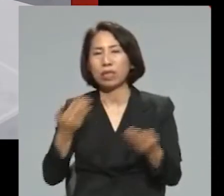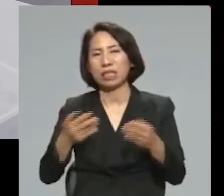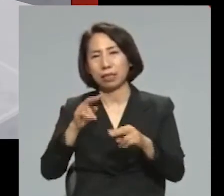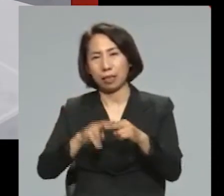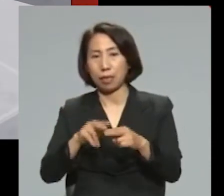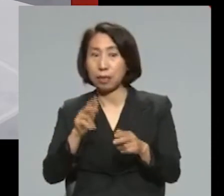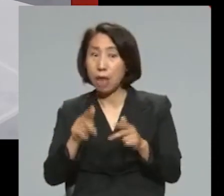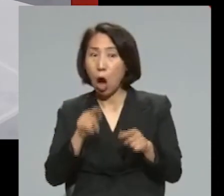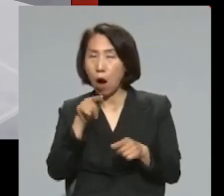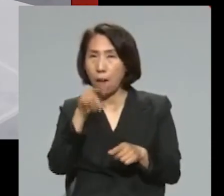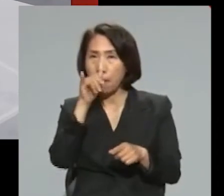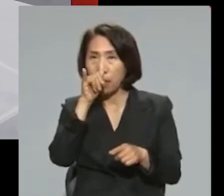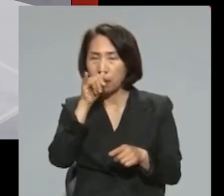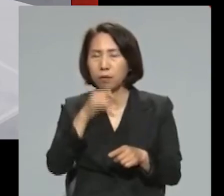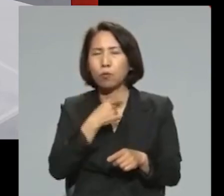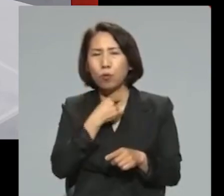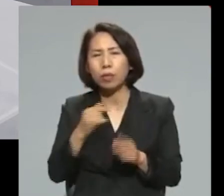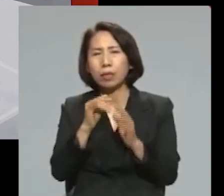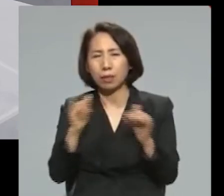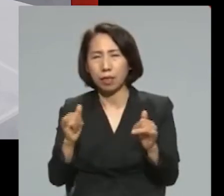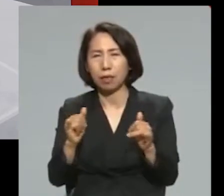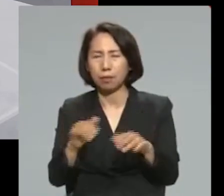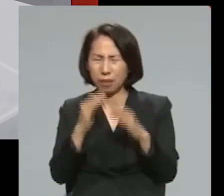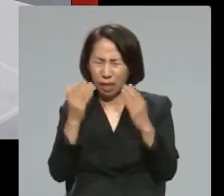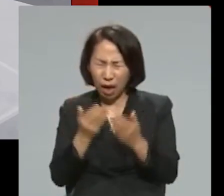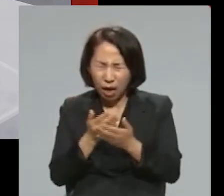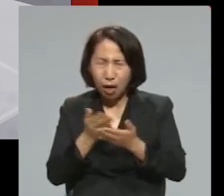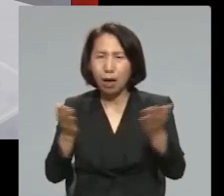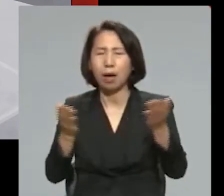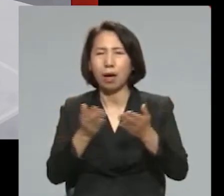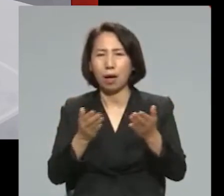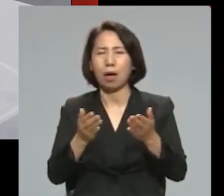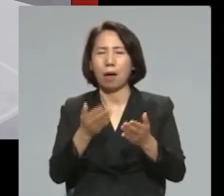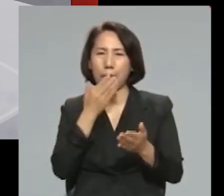사업을 희망하는 분들에게는 호두 기회를 제공하고